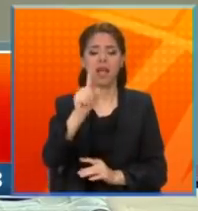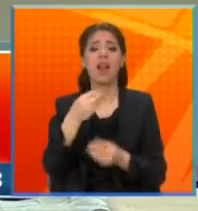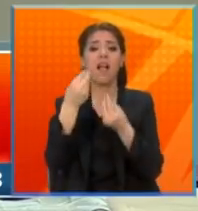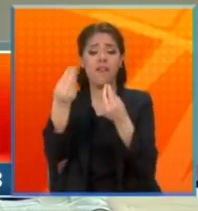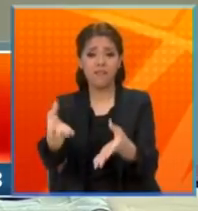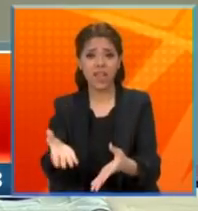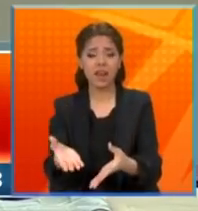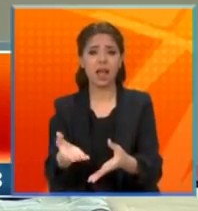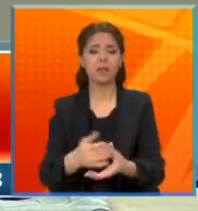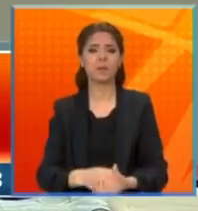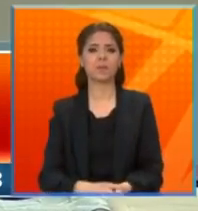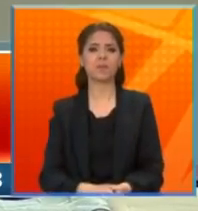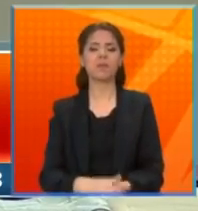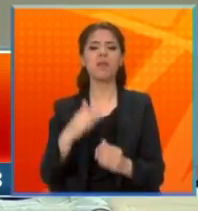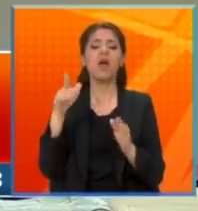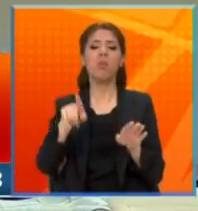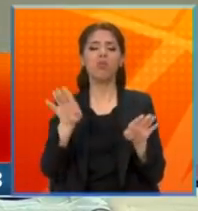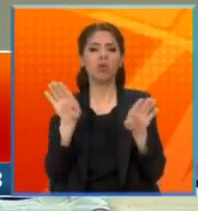Verilen ara